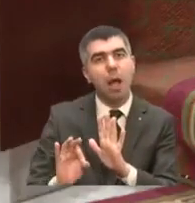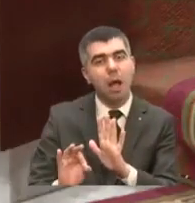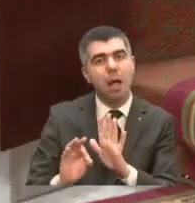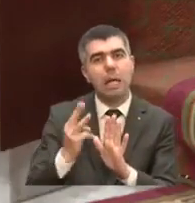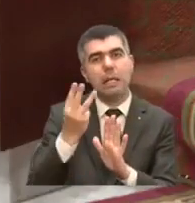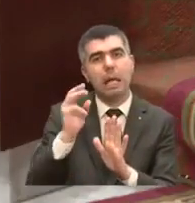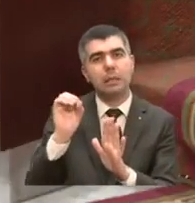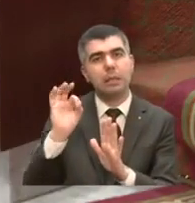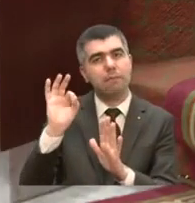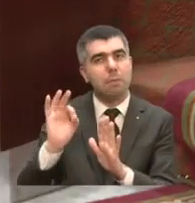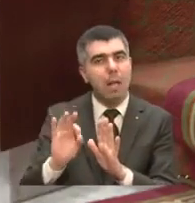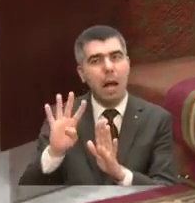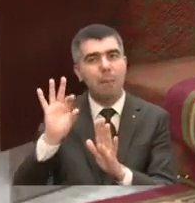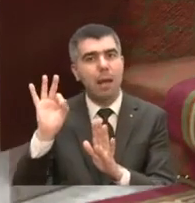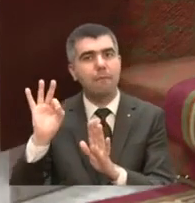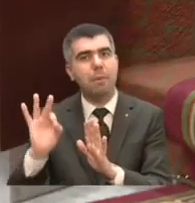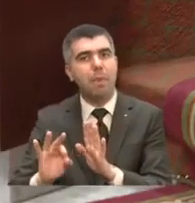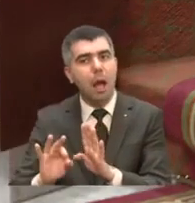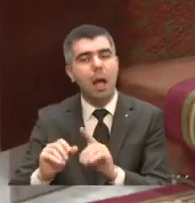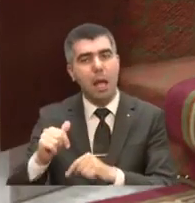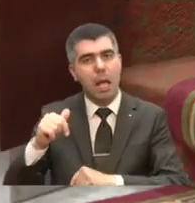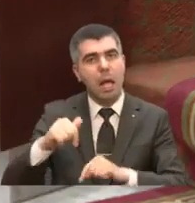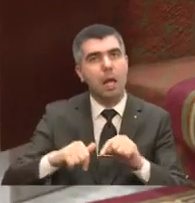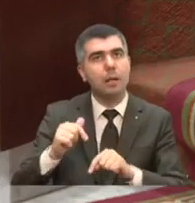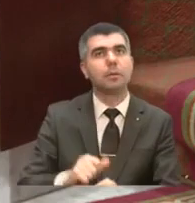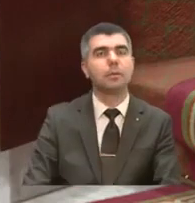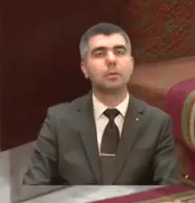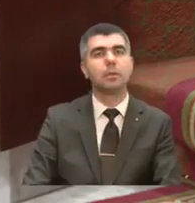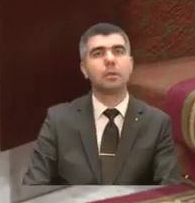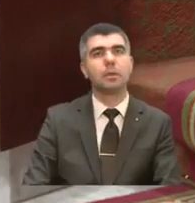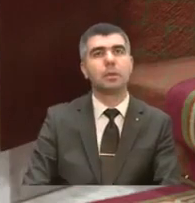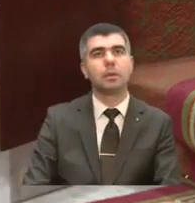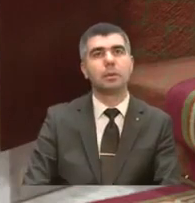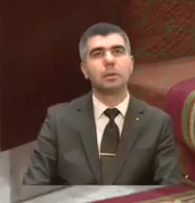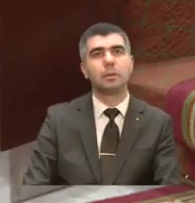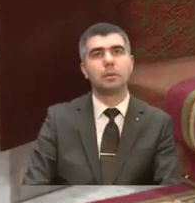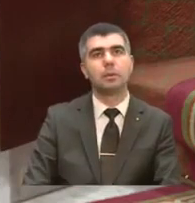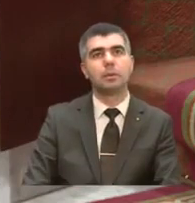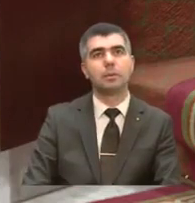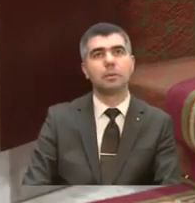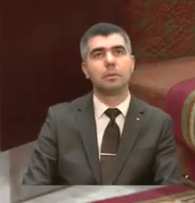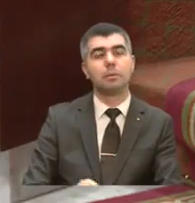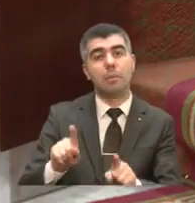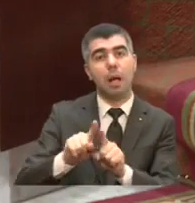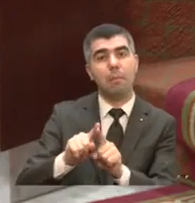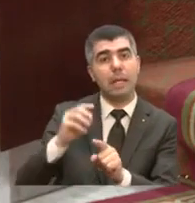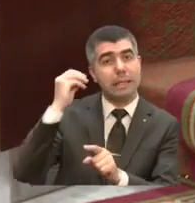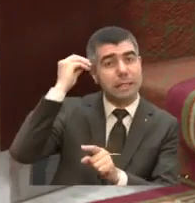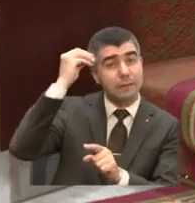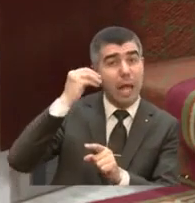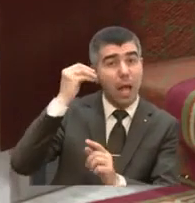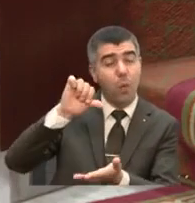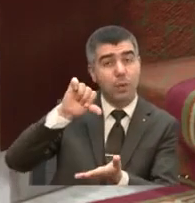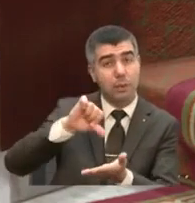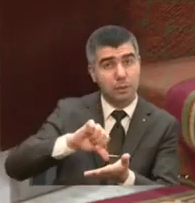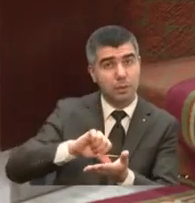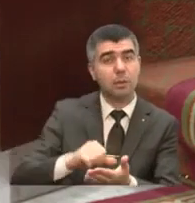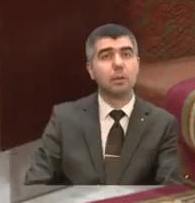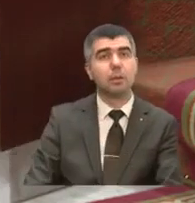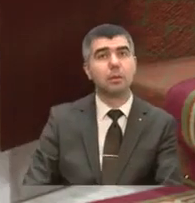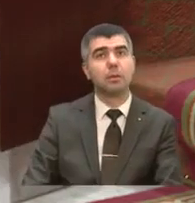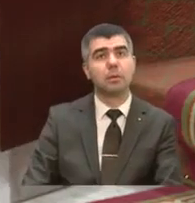30%، وبالنسبة للإقليم ديال شفشاون هناك كذلك واحد النسبة